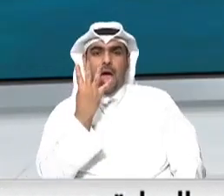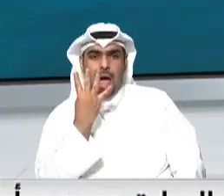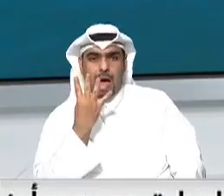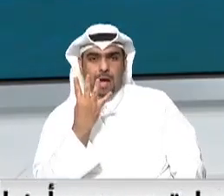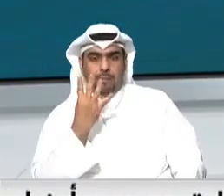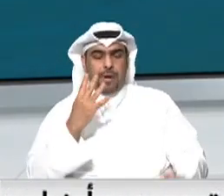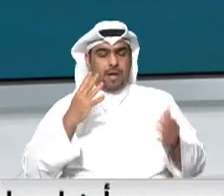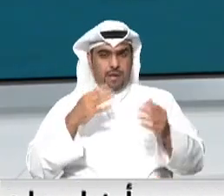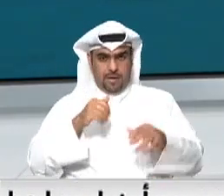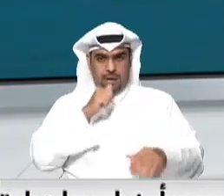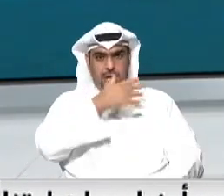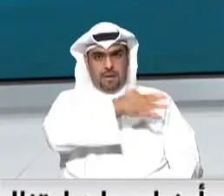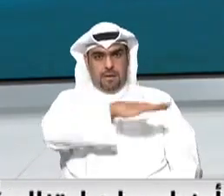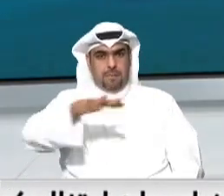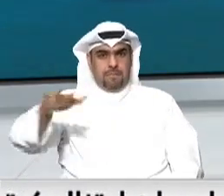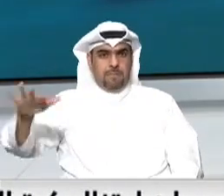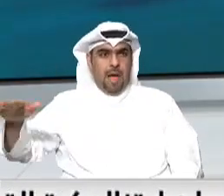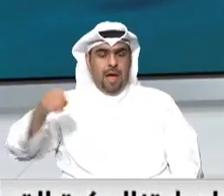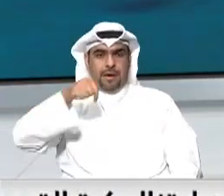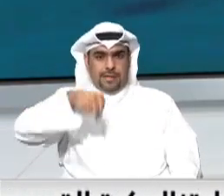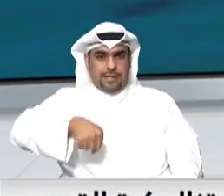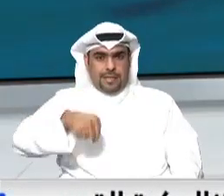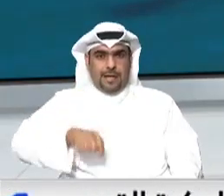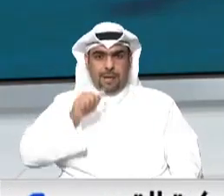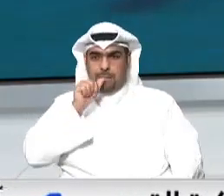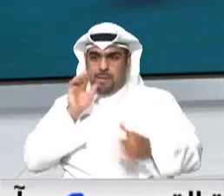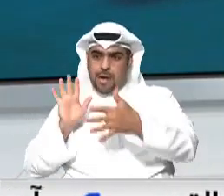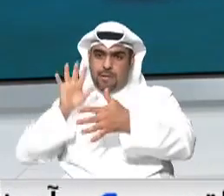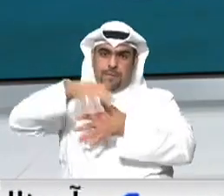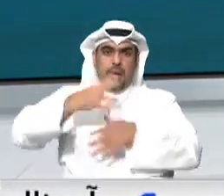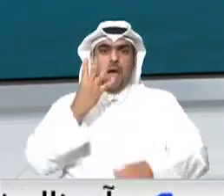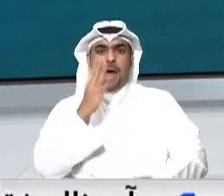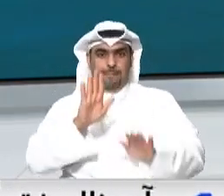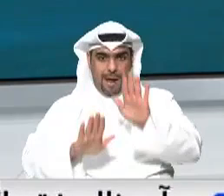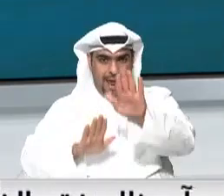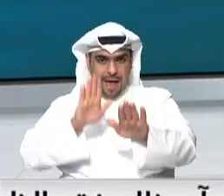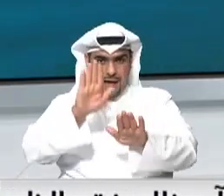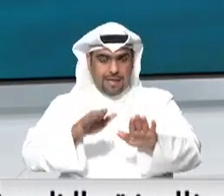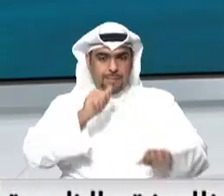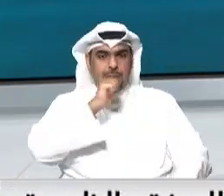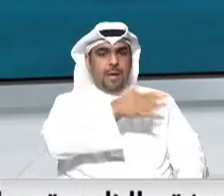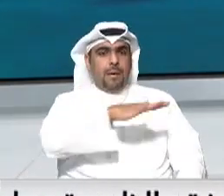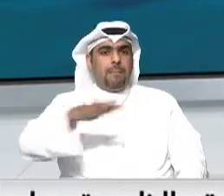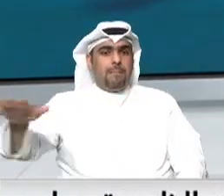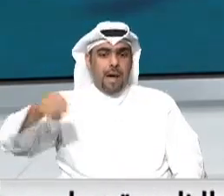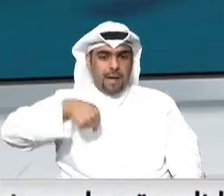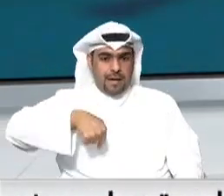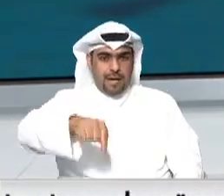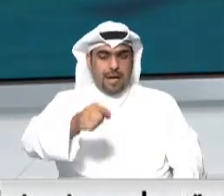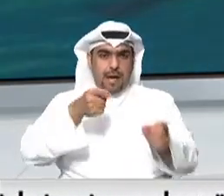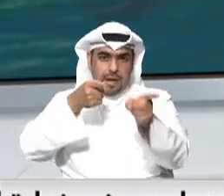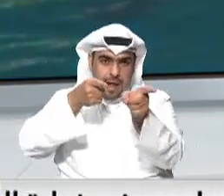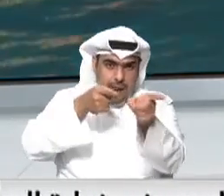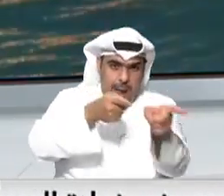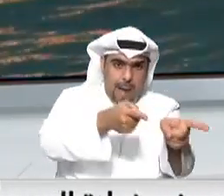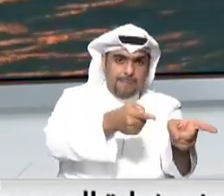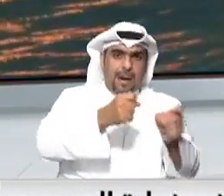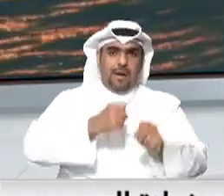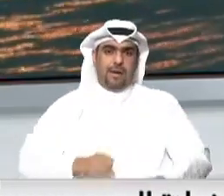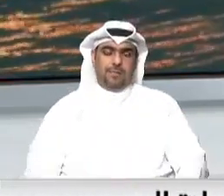متوقع ان تراوح ارتفاع الموج ما بين اثنين الى اربعه اقدام تيراث المائيه لا تزال قويه في فترات الحمل